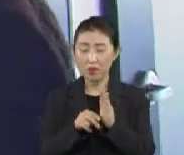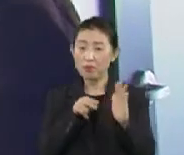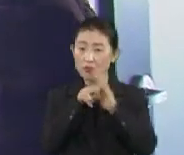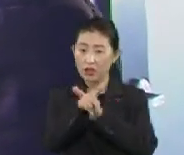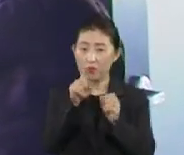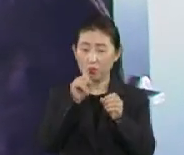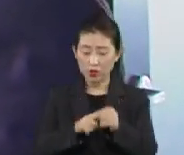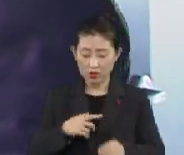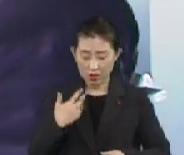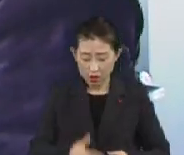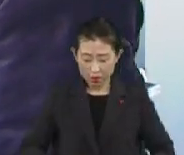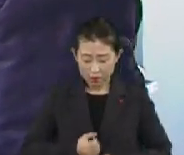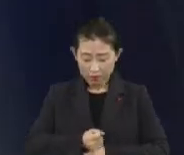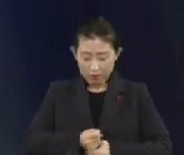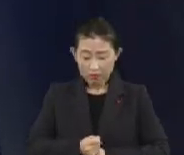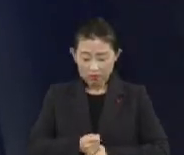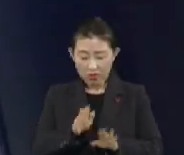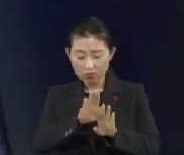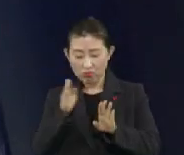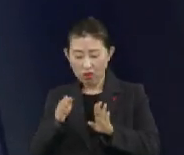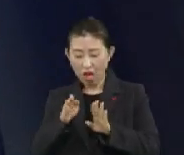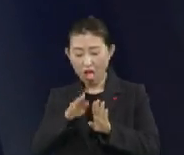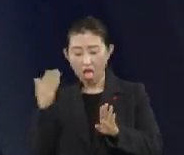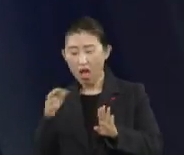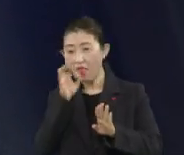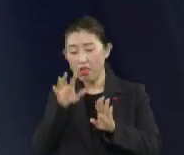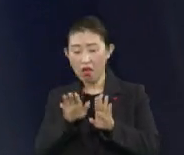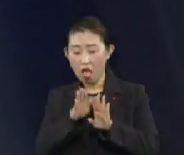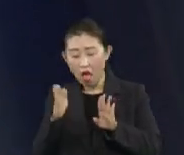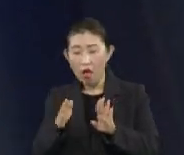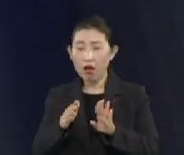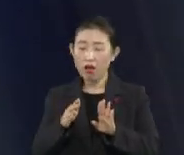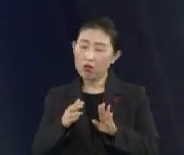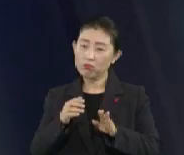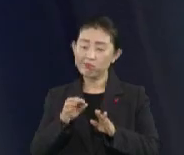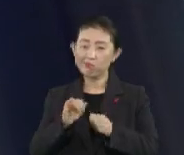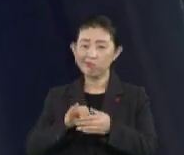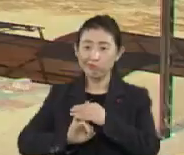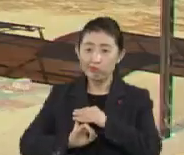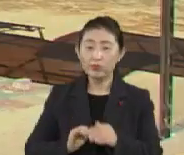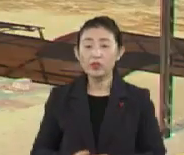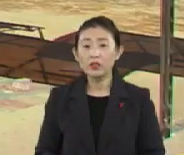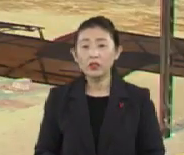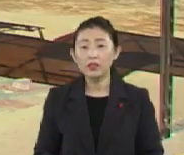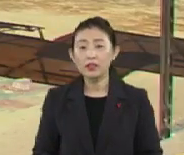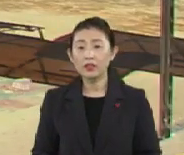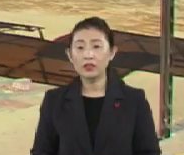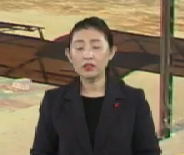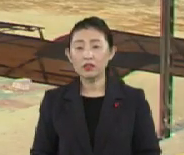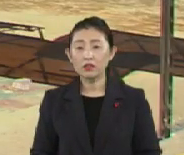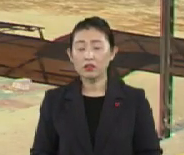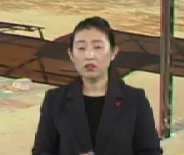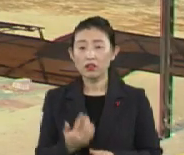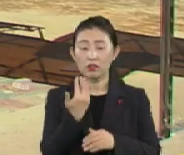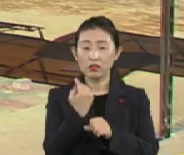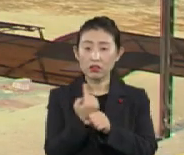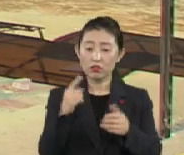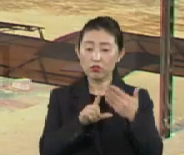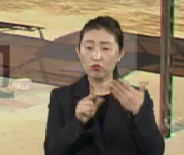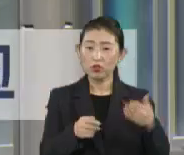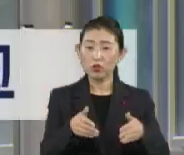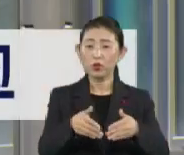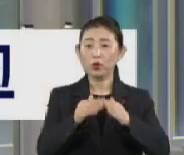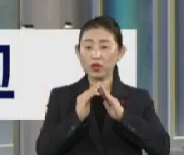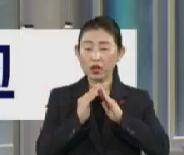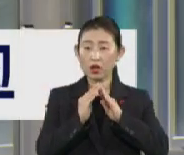쓰일 완강기는 조금밖에 열리지 않는 창문 때문에 사용이 쉽지 않아 보입니다. 당초 지난해 9월 개교할